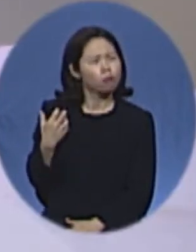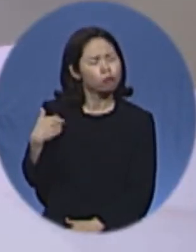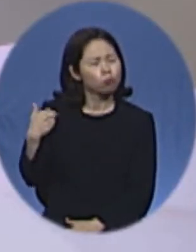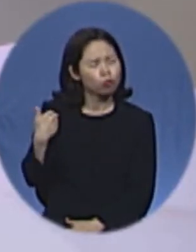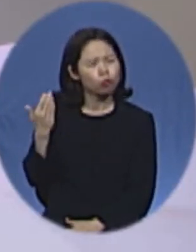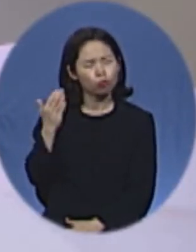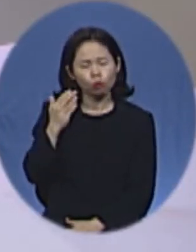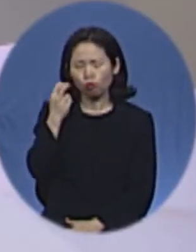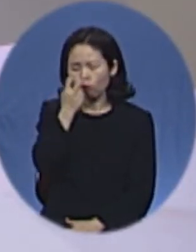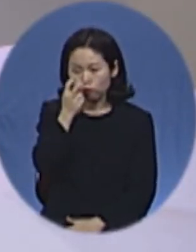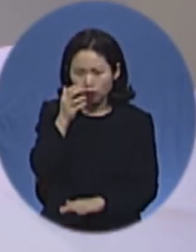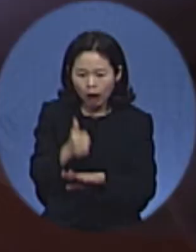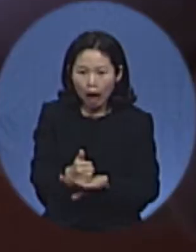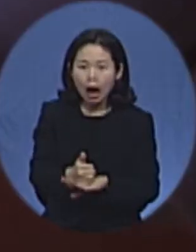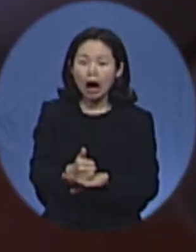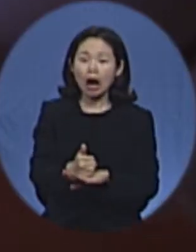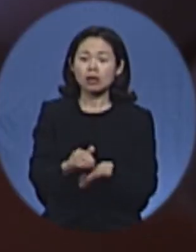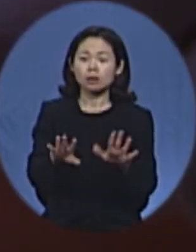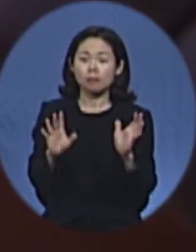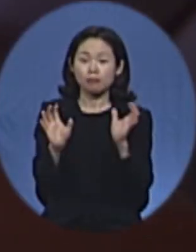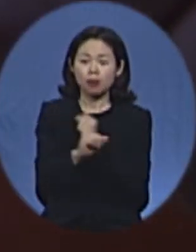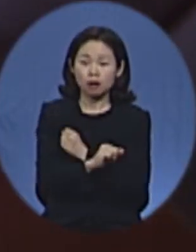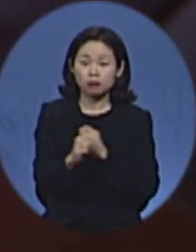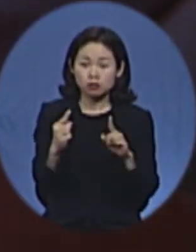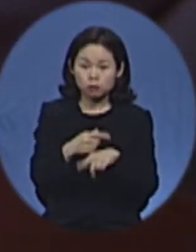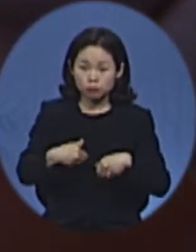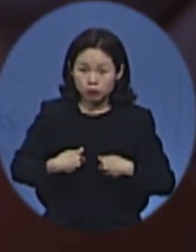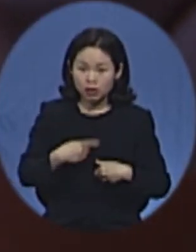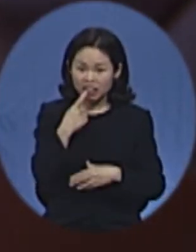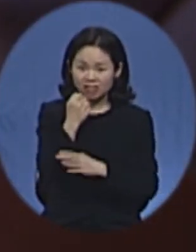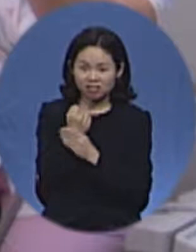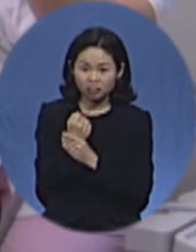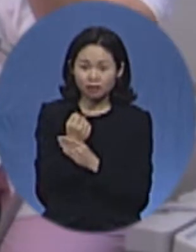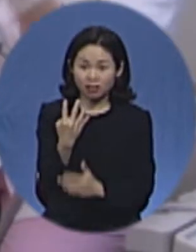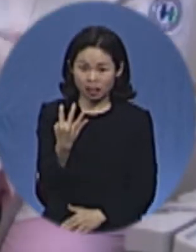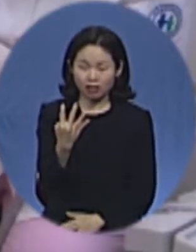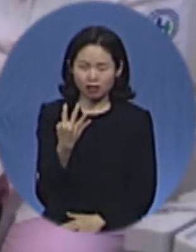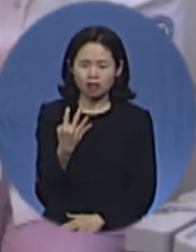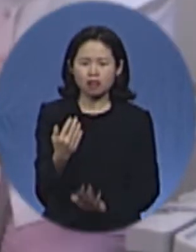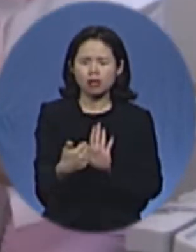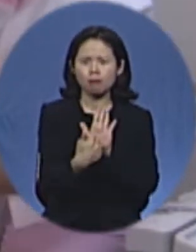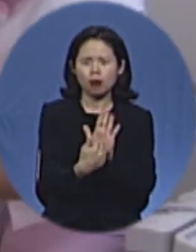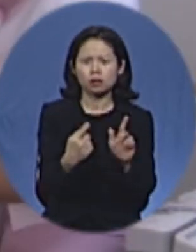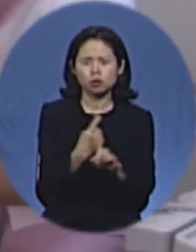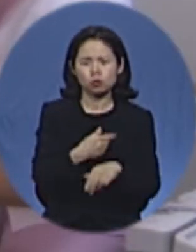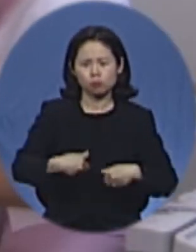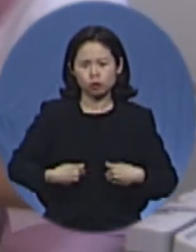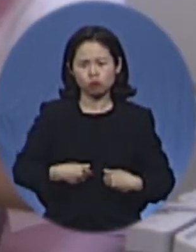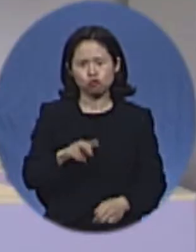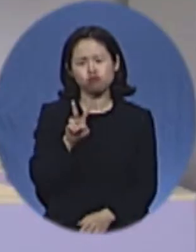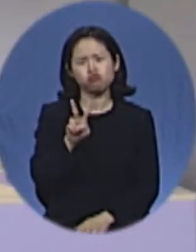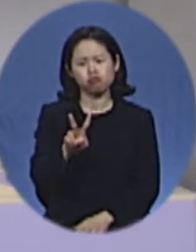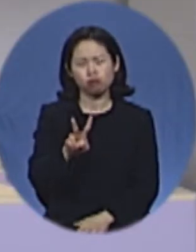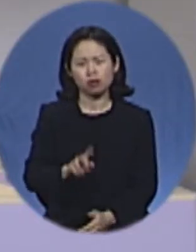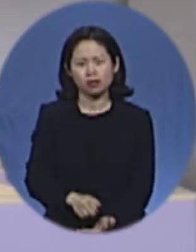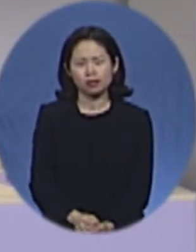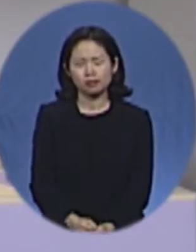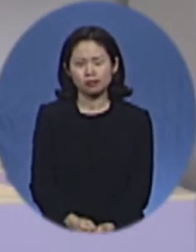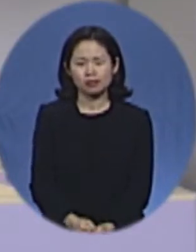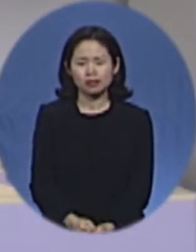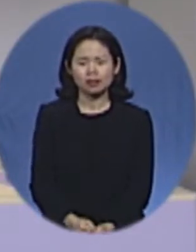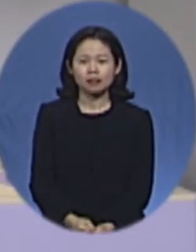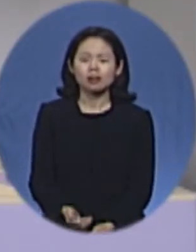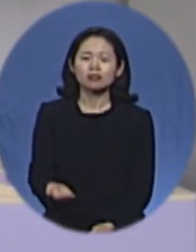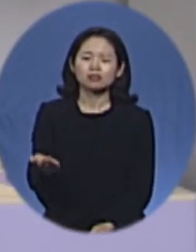모르고 지냈지만 검진을 받아보니 당장 치료해야 할 충치만 4개. 예방치료를 받아야 하는 것도 두 개나 됐습니다.